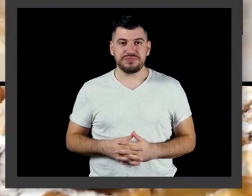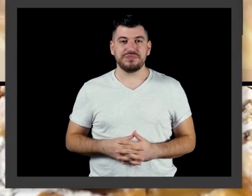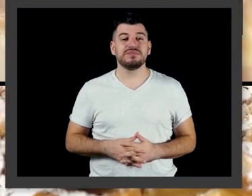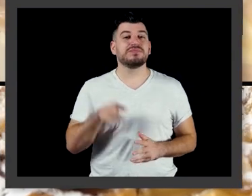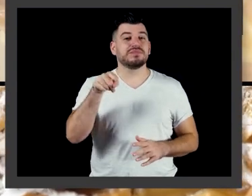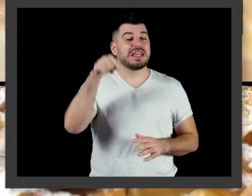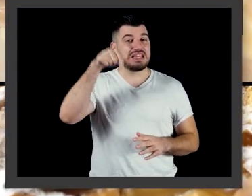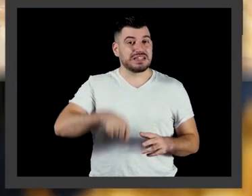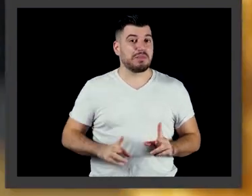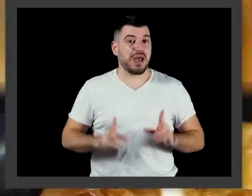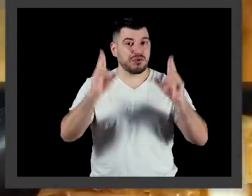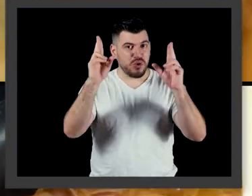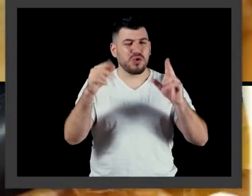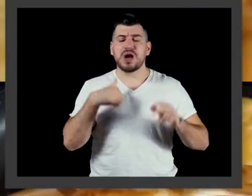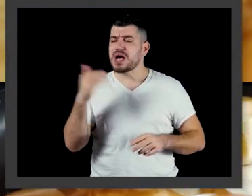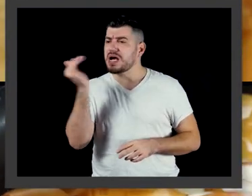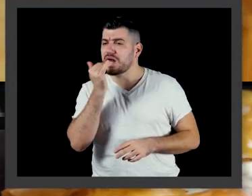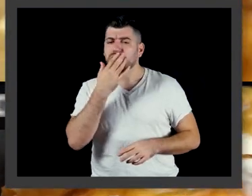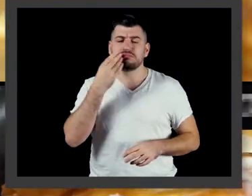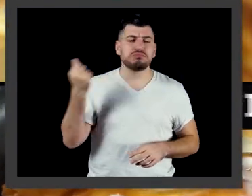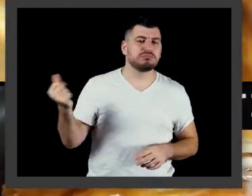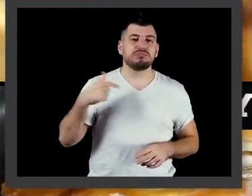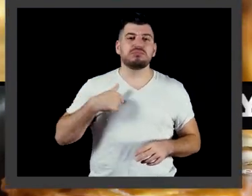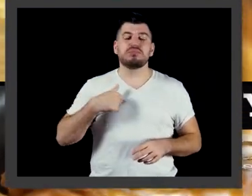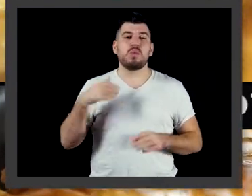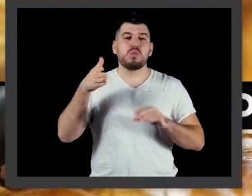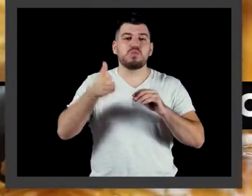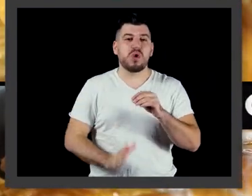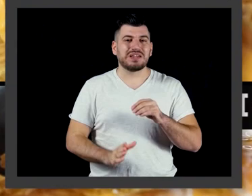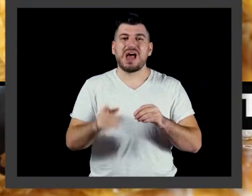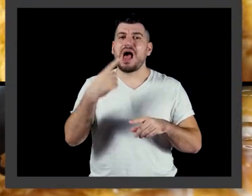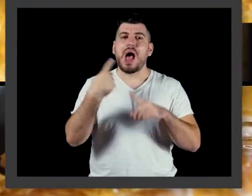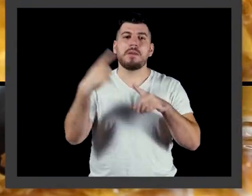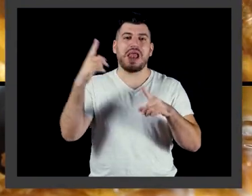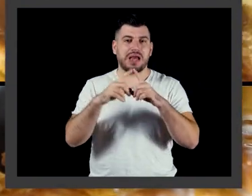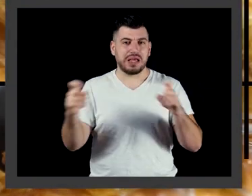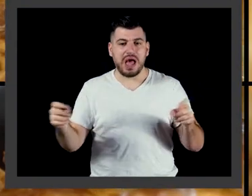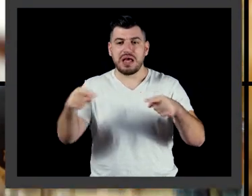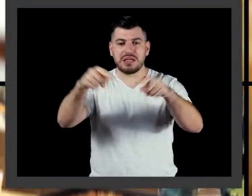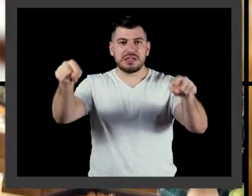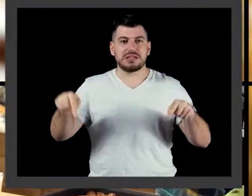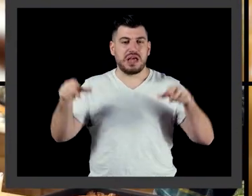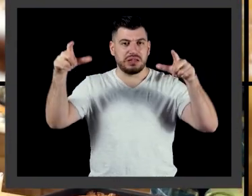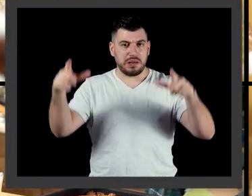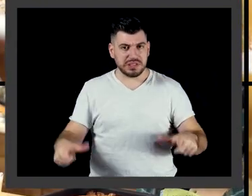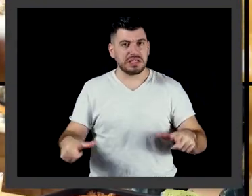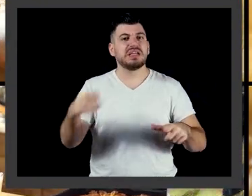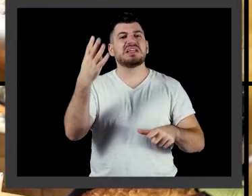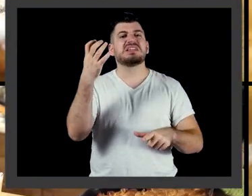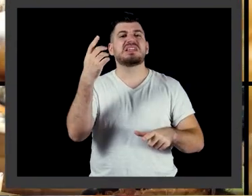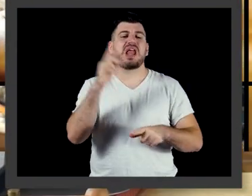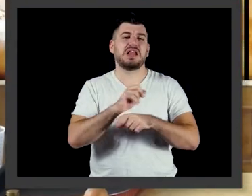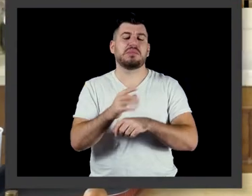πιο γρήγορη, πεντανόστιμη και ζουμερή μπουγάτσα που έχετε δοκιμάσει. Απλά υλικά σε ένα ταψάκι, ψήσιμο για 40 λεπτά και